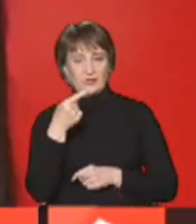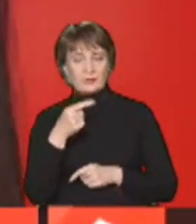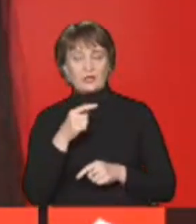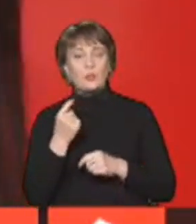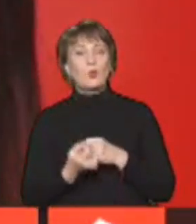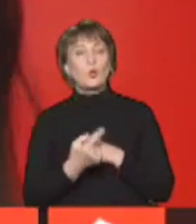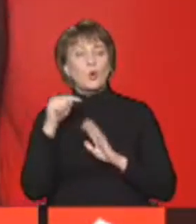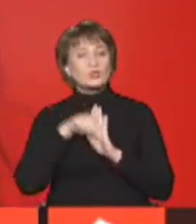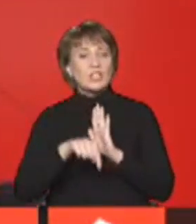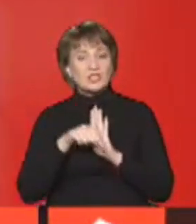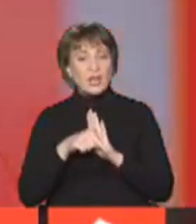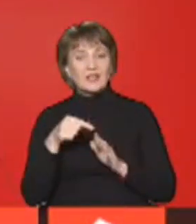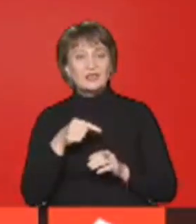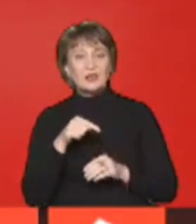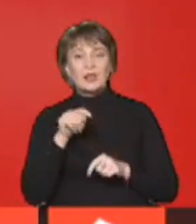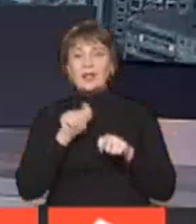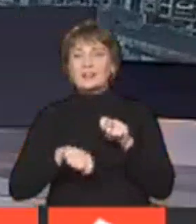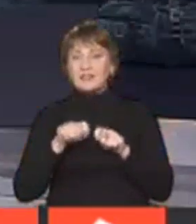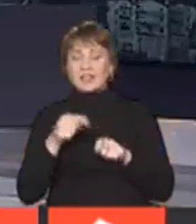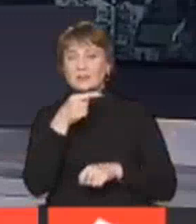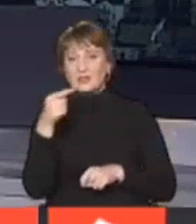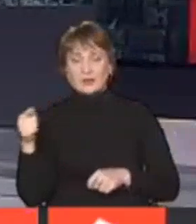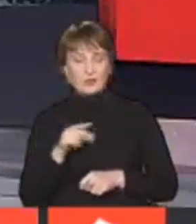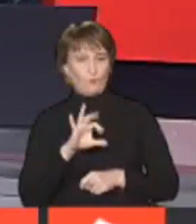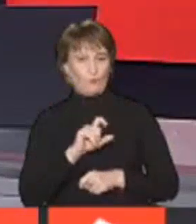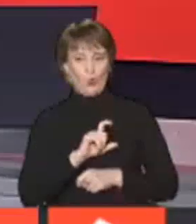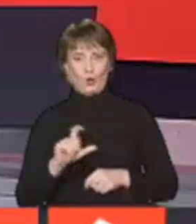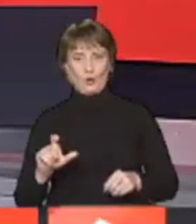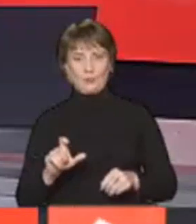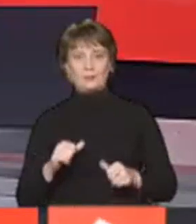тест негативний. Тому насправді треба сказати, що ніхто не знав, як буде, і ми ризикували.